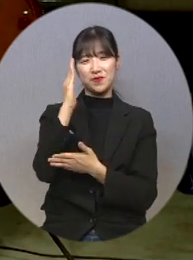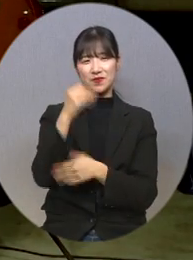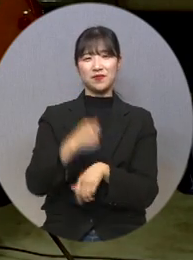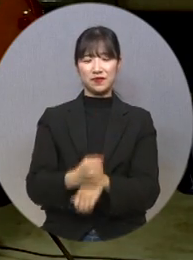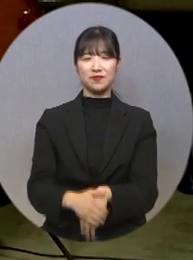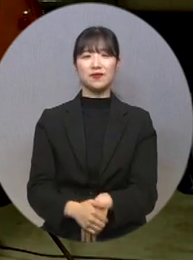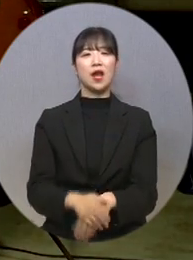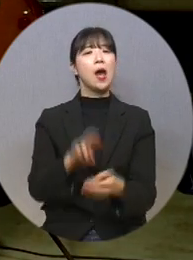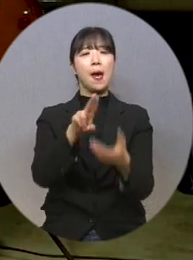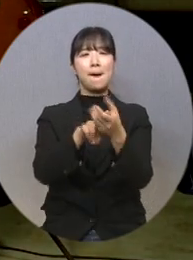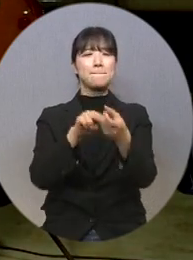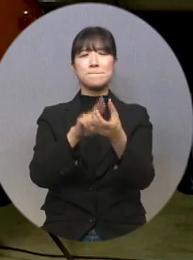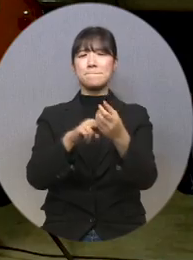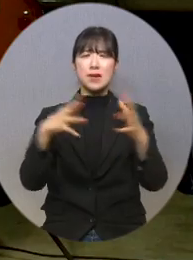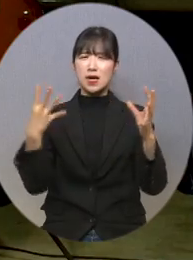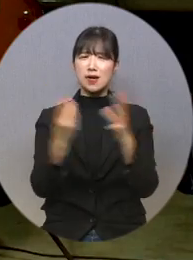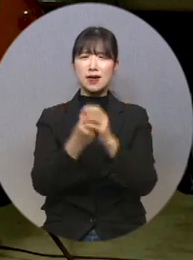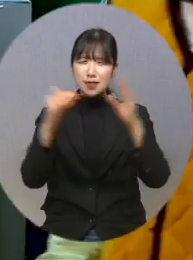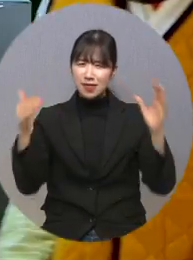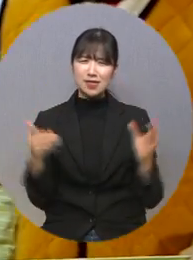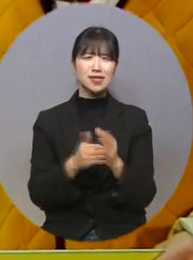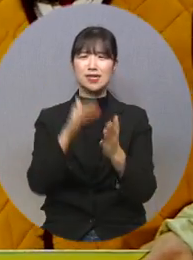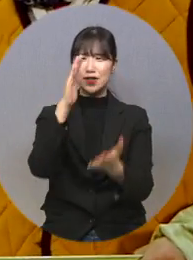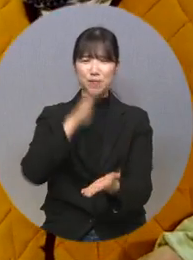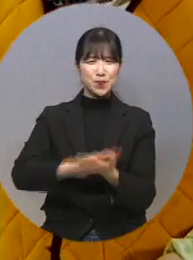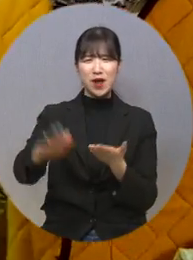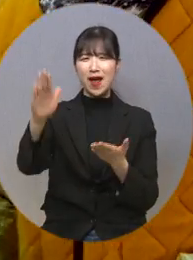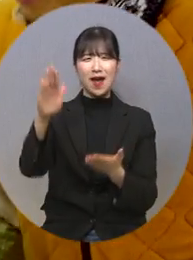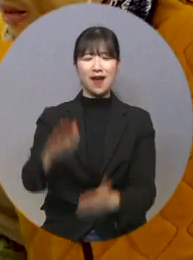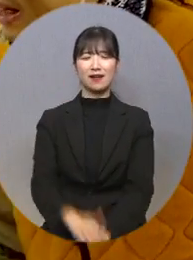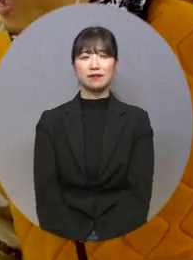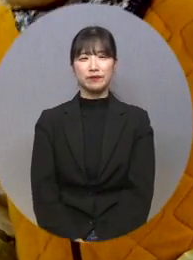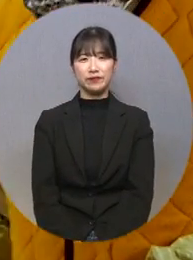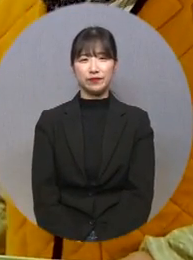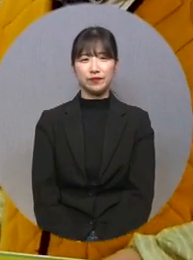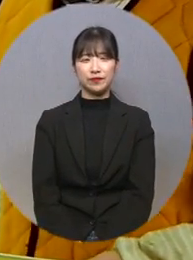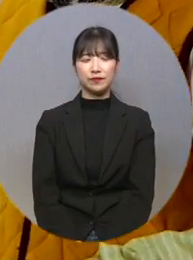팔렸어. 완판. 네, 완판. 남도장터